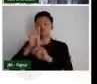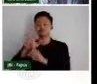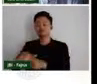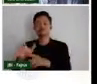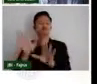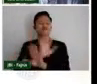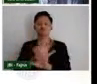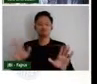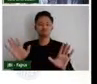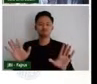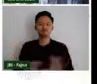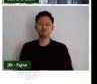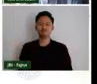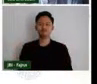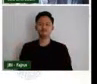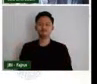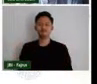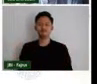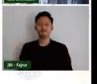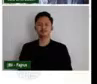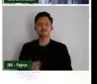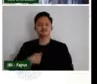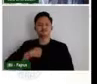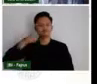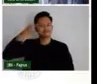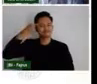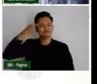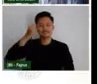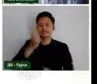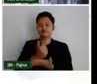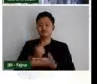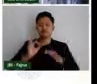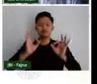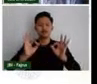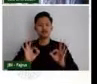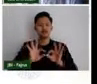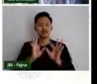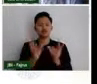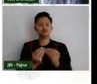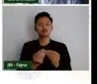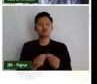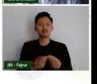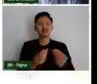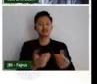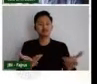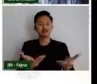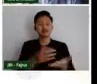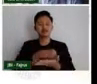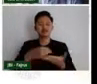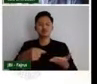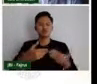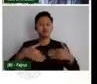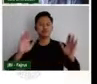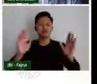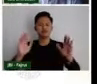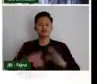sini, dari landasan ini, mungkin saya berpikir bahwa pendidikan inklusi itu bisa diberikan di sekolah mana saja.